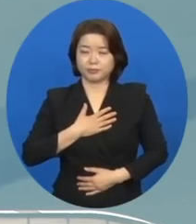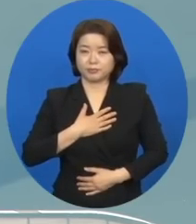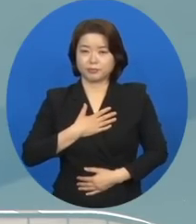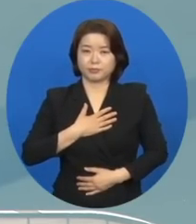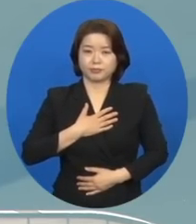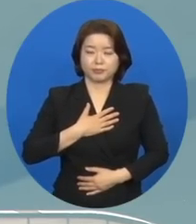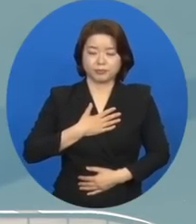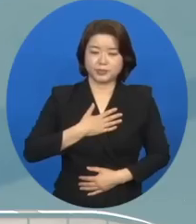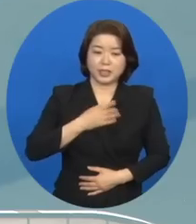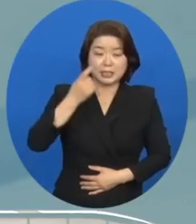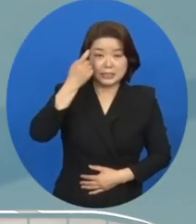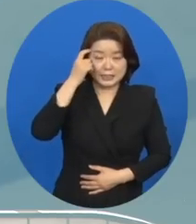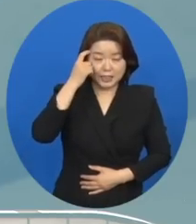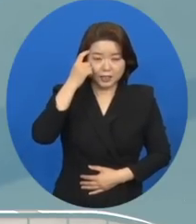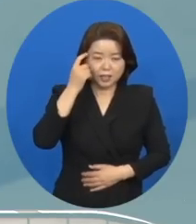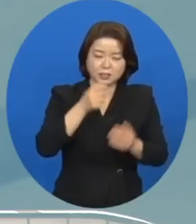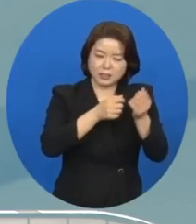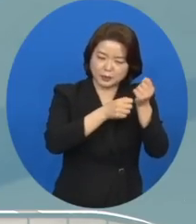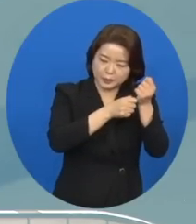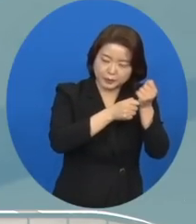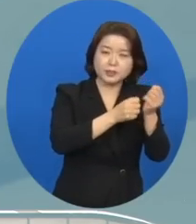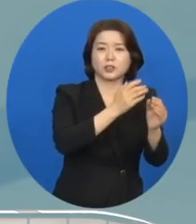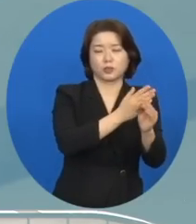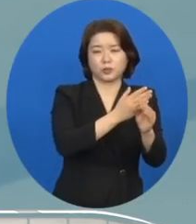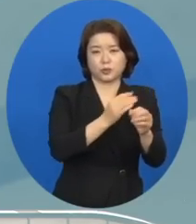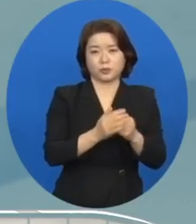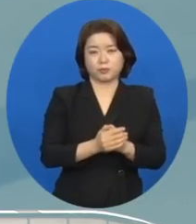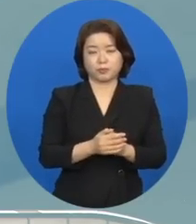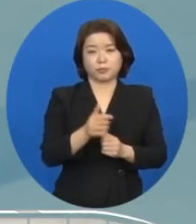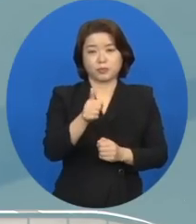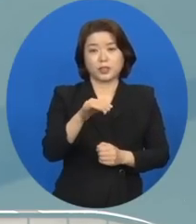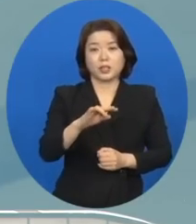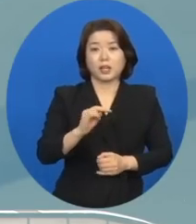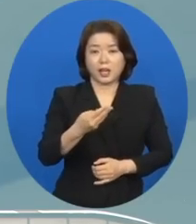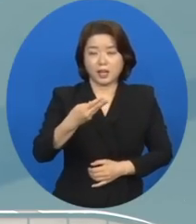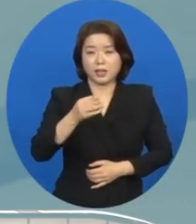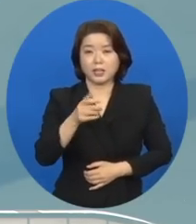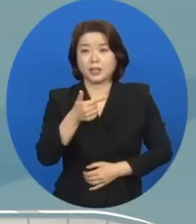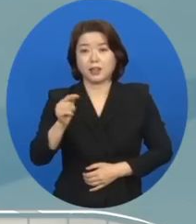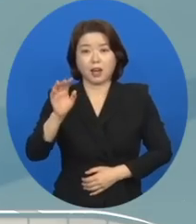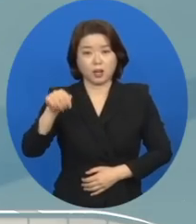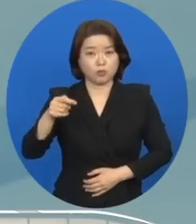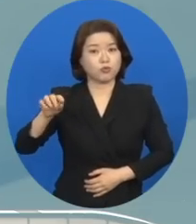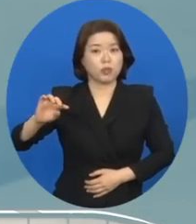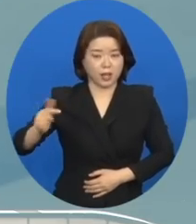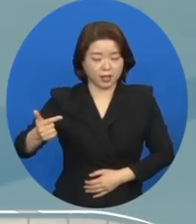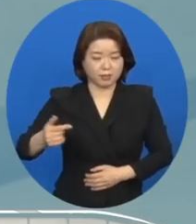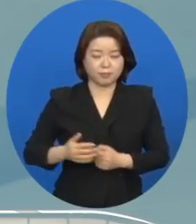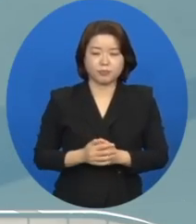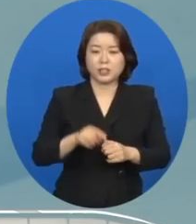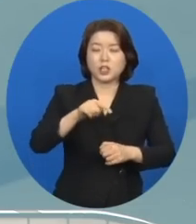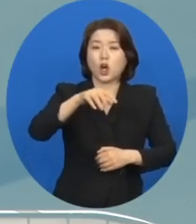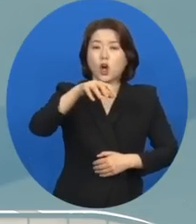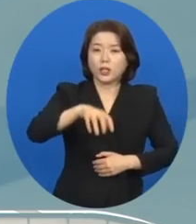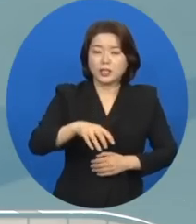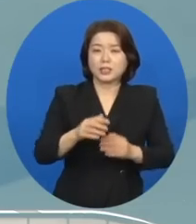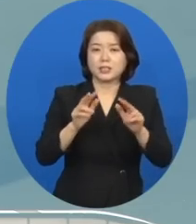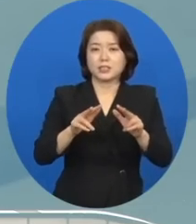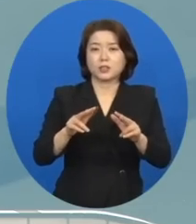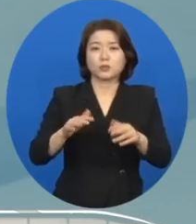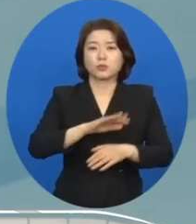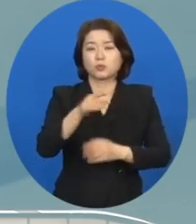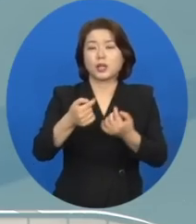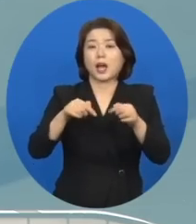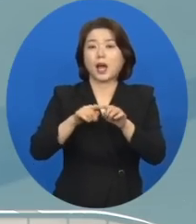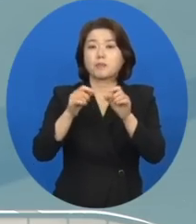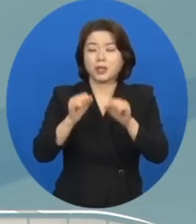너무나 의지하고 있는 것이죠. 헨리 나우엔이라는 분이 쓴 책입니다. 여기 지금 우리와 함께 하시는 하나님이란 책에서